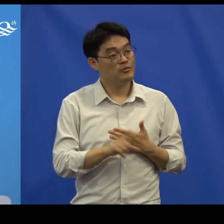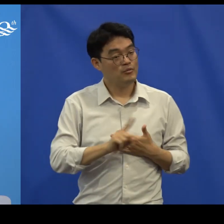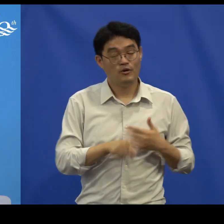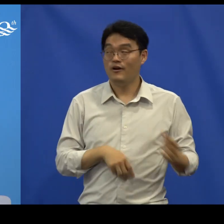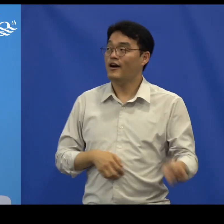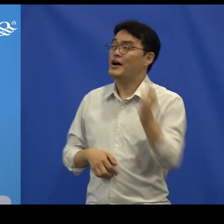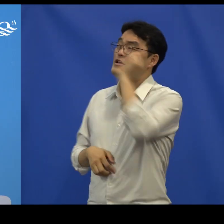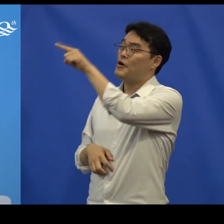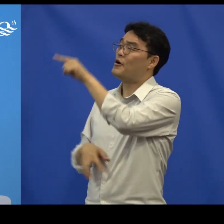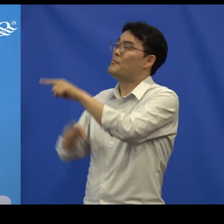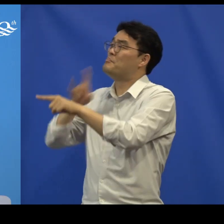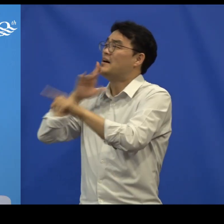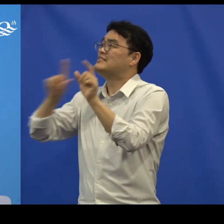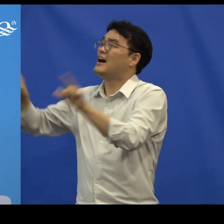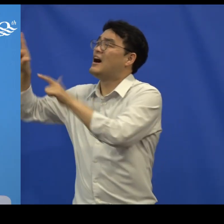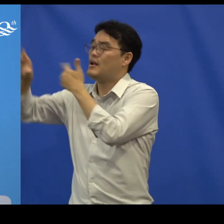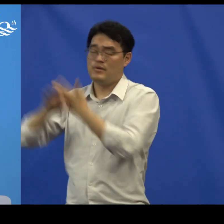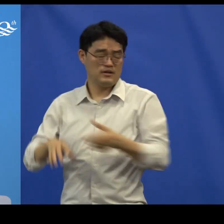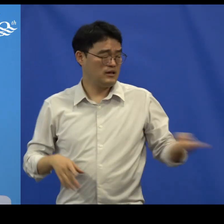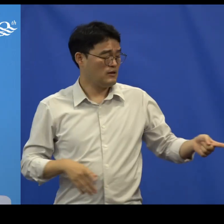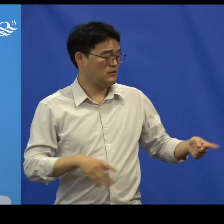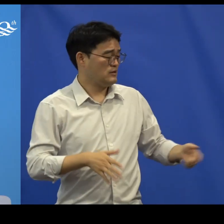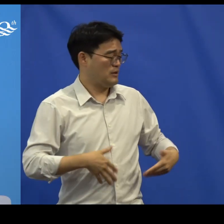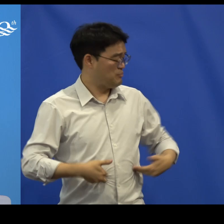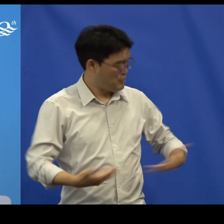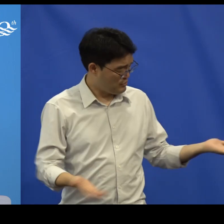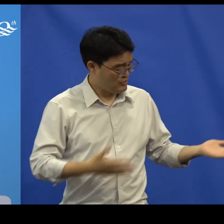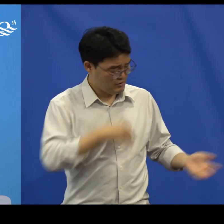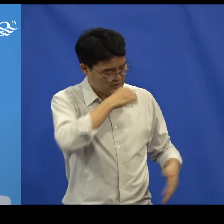현세를 더 역동적으로 살아낼 수 있다.